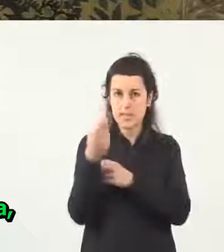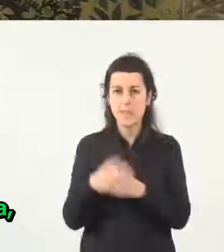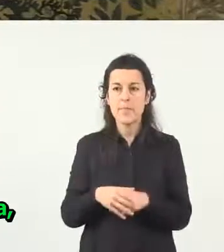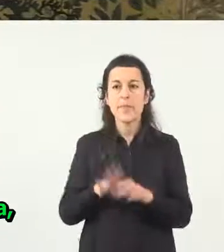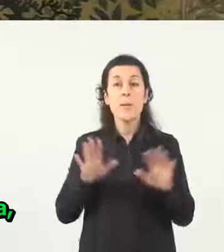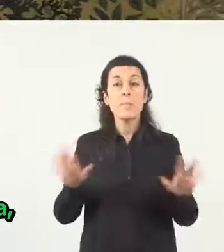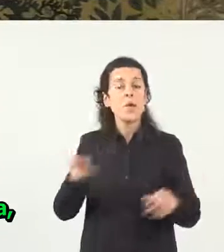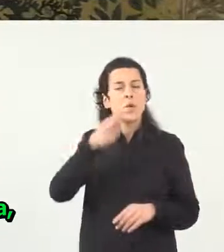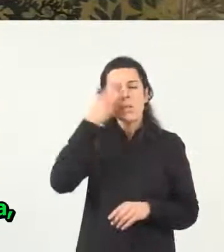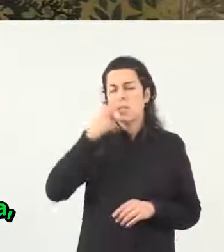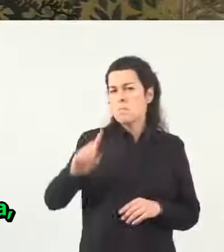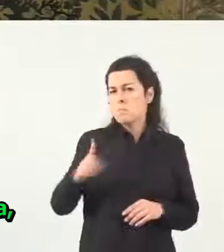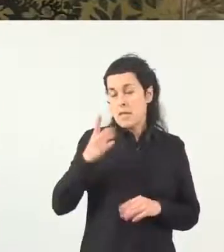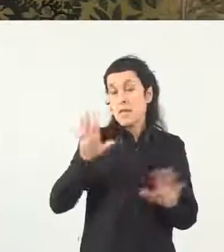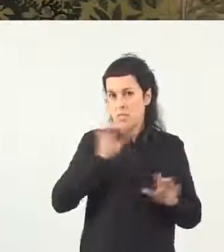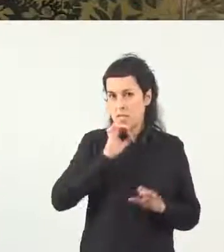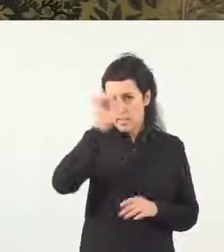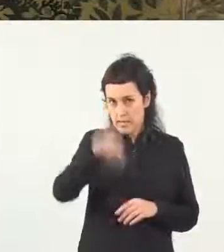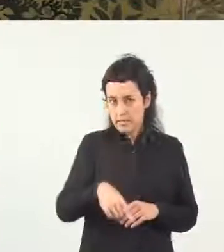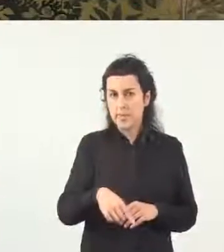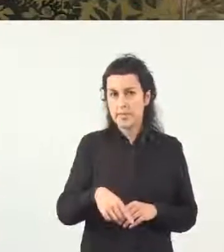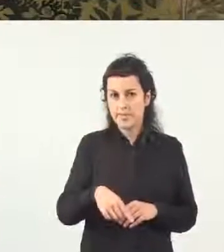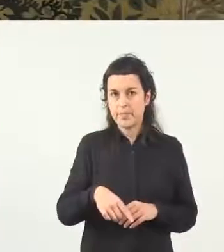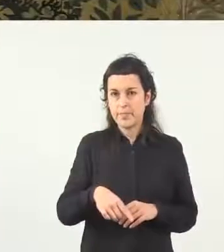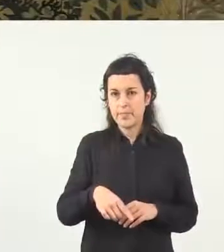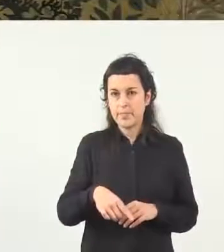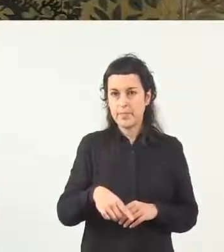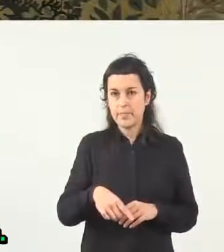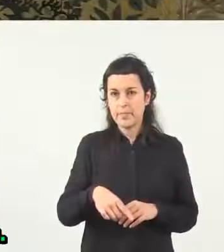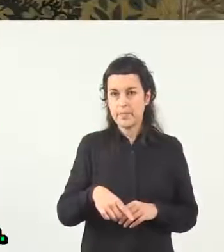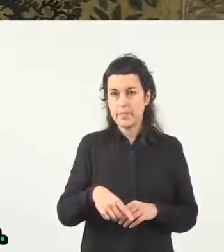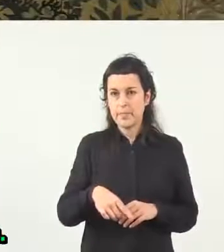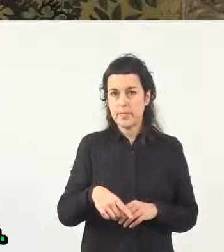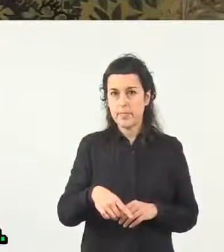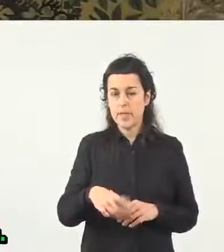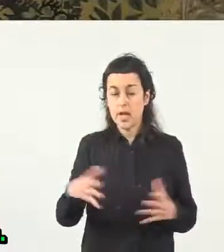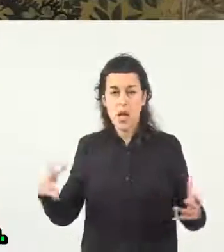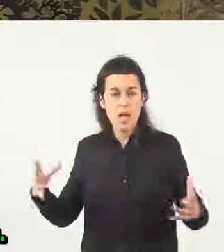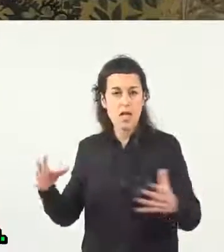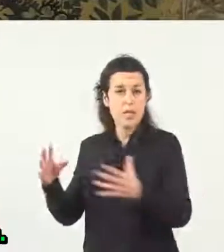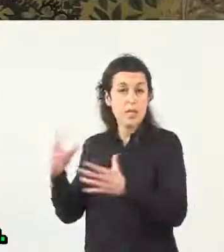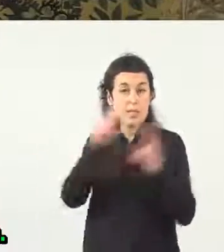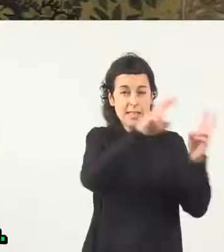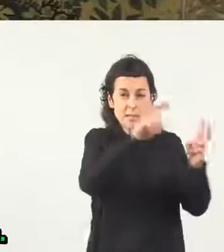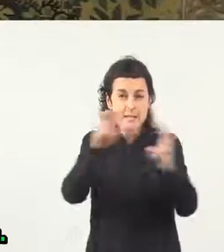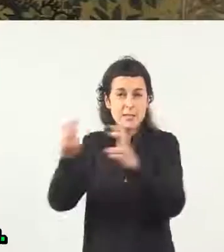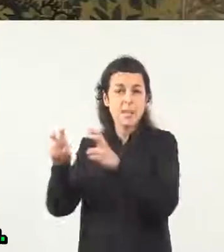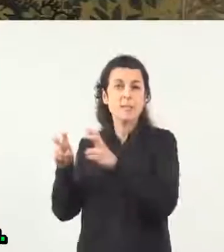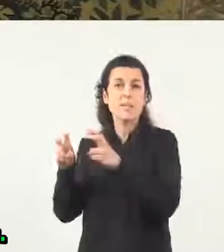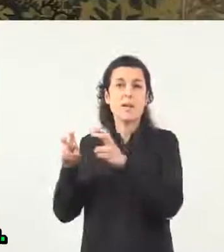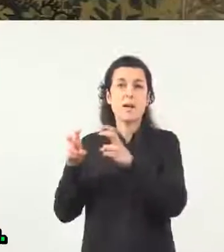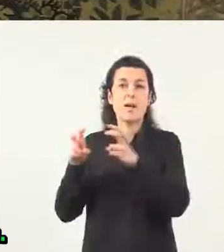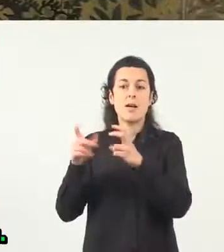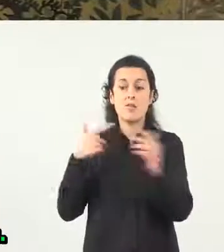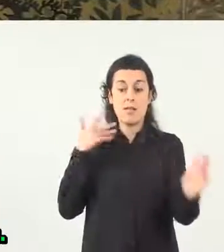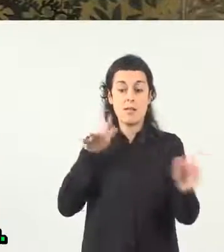niretzat interesgarriena dana, eta saia, da nola lotzen dugu. Hori dana, bakea eta bizikidetza eta Euskal Herriaren